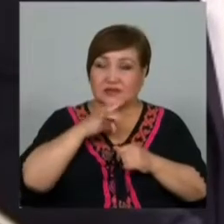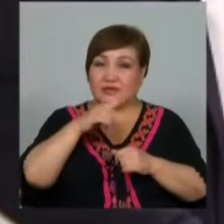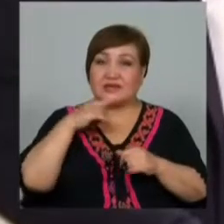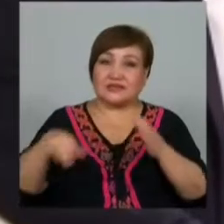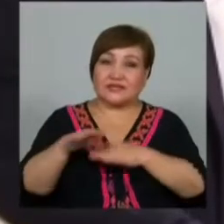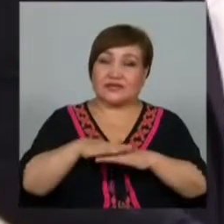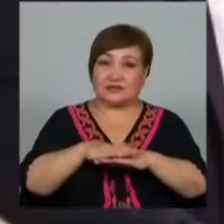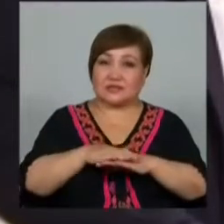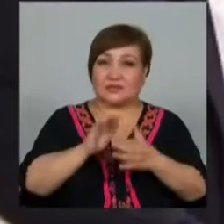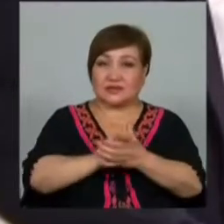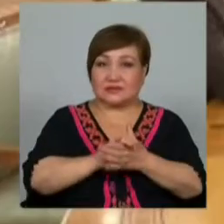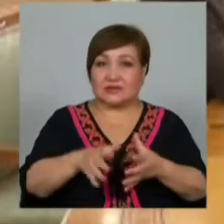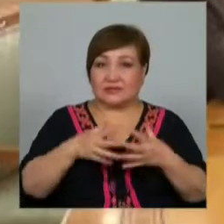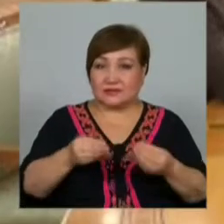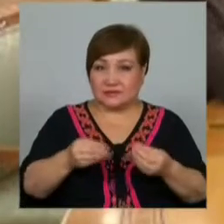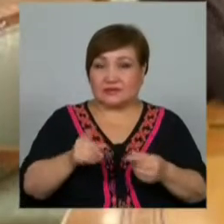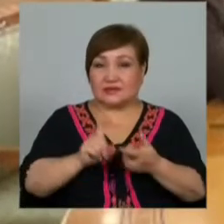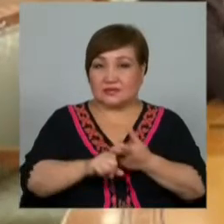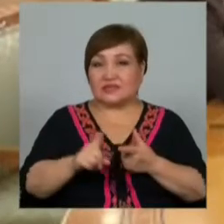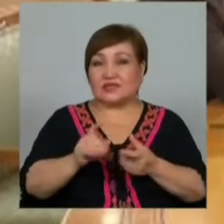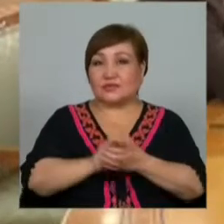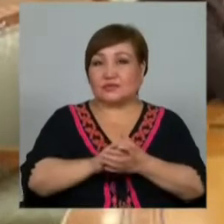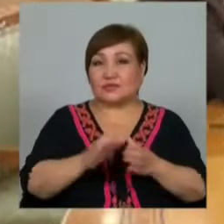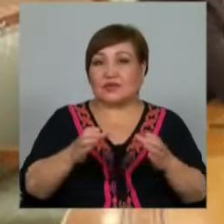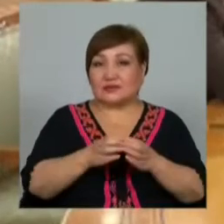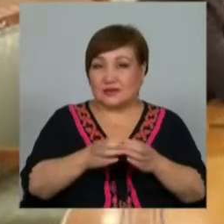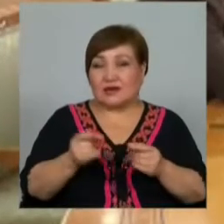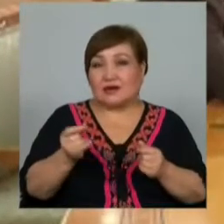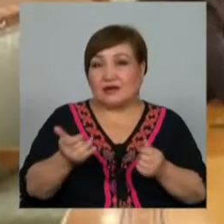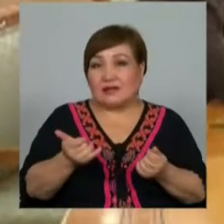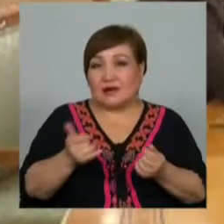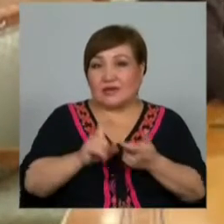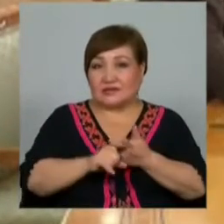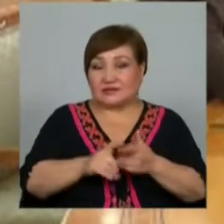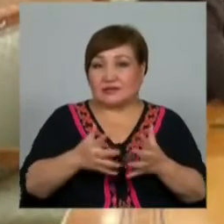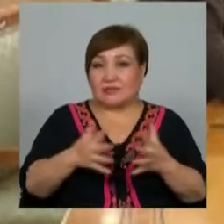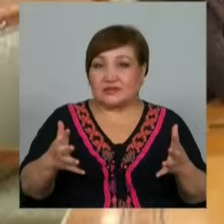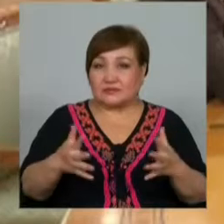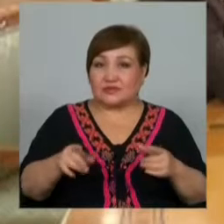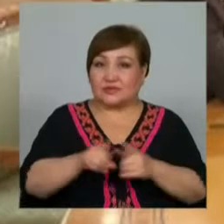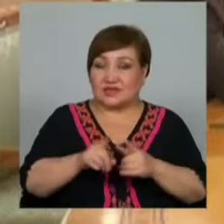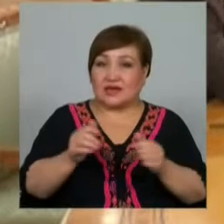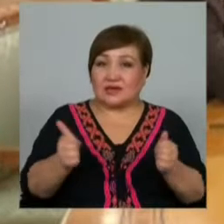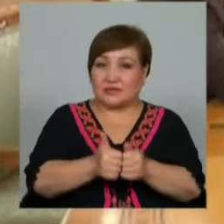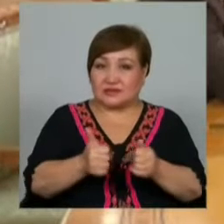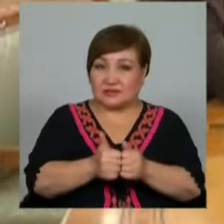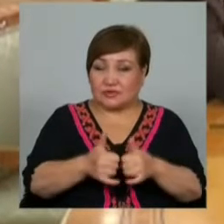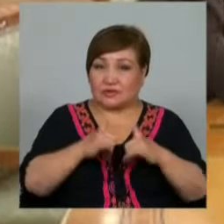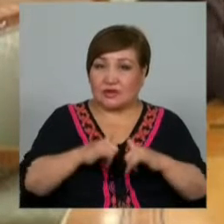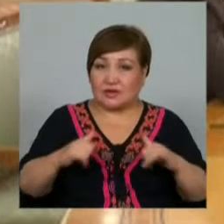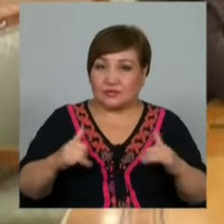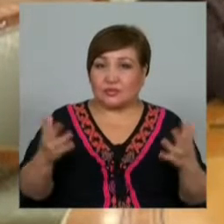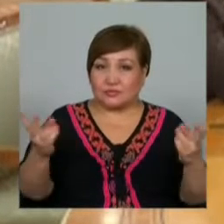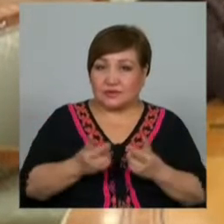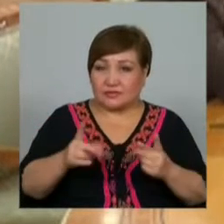ықпалдастыққа қатысты. Біз үшін достық одақтастық байланыстар негізі басымдыққа ие. Біз осы әріптестігімізді одан әрі нығайтуымыз керек. Ол үшін